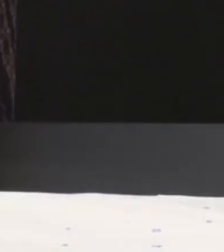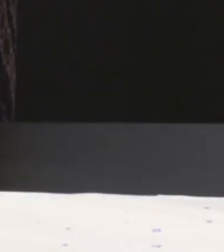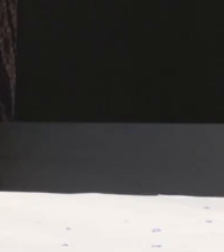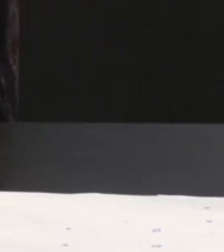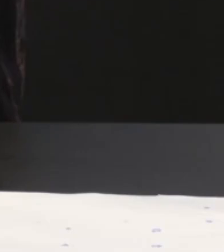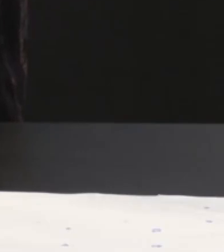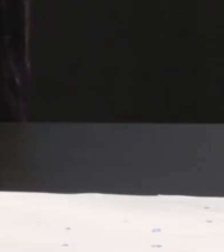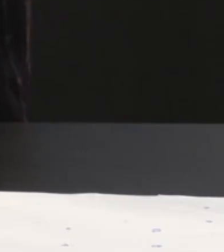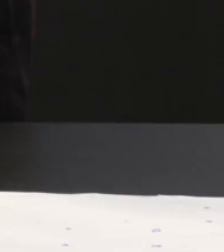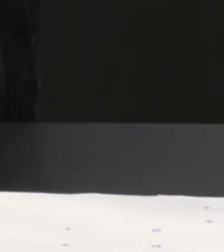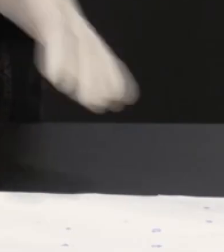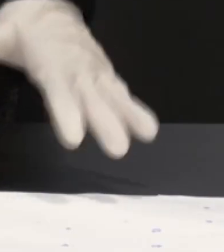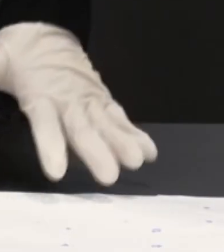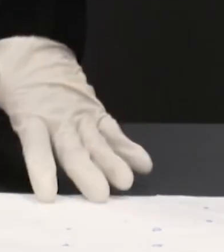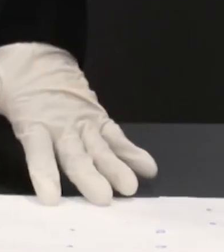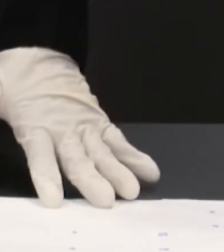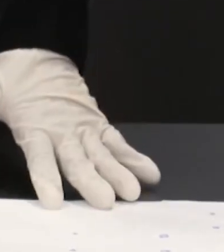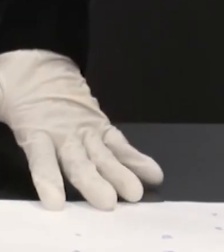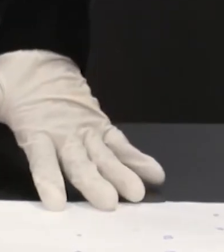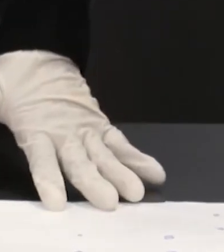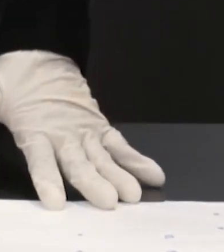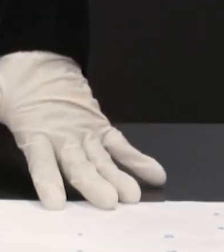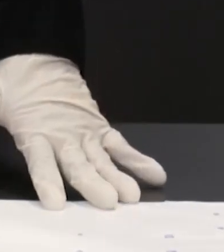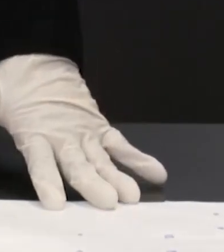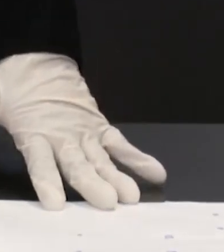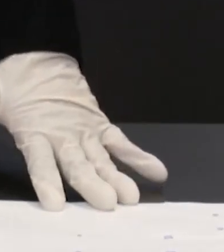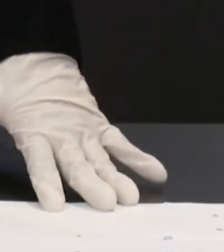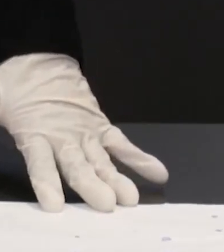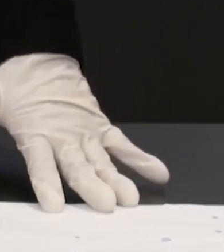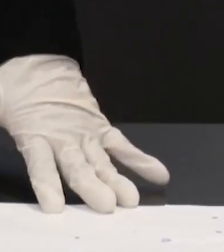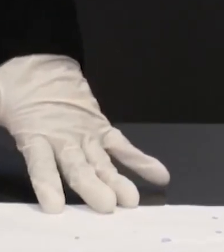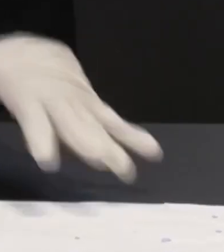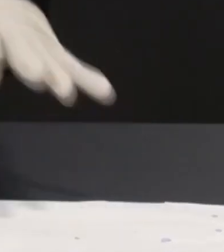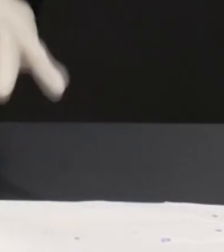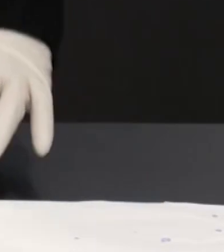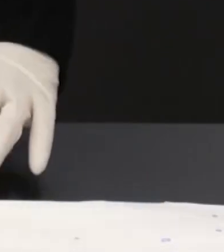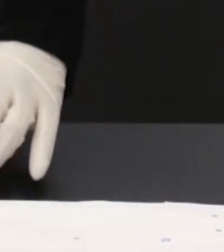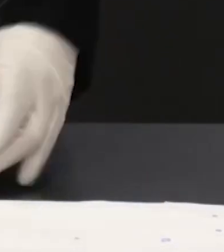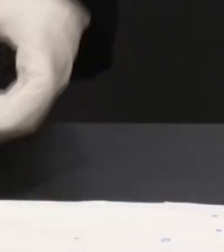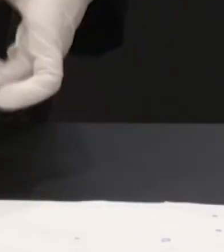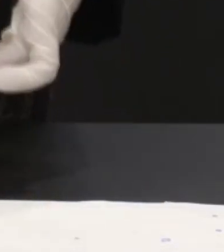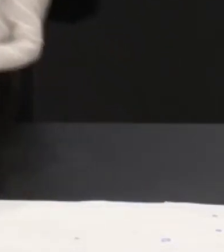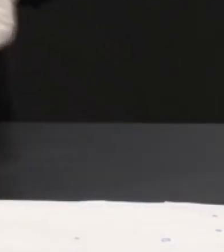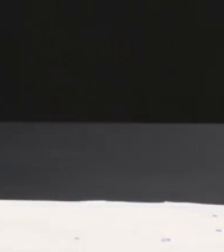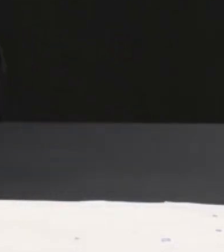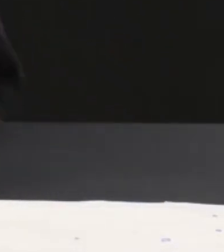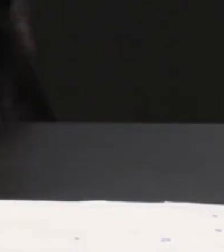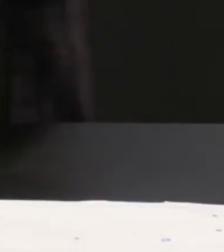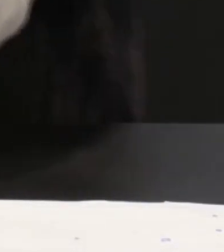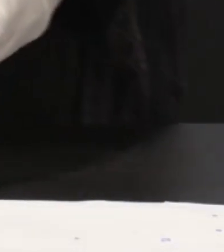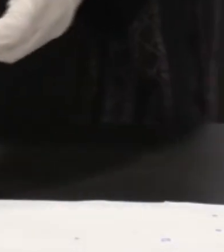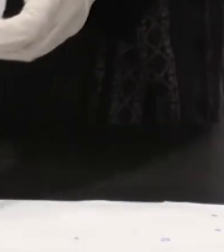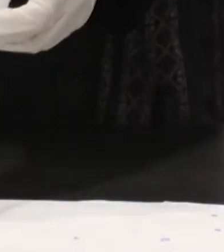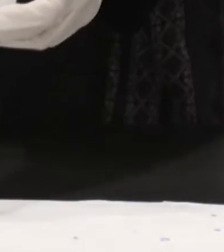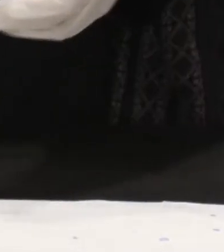البصمه حتى اقوم بطبع بصمات العجلات الموجوده هنا لدينا ايضا سيارتنا التي تعمل بماذا